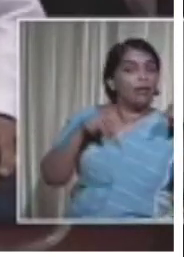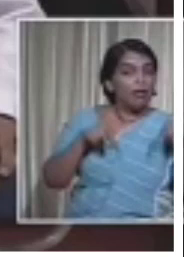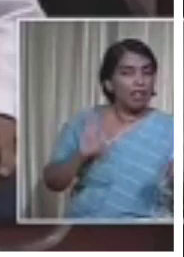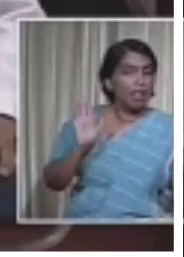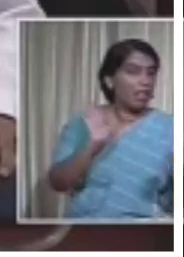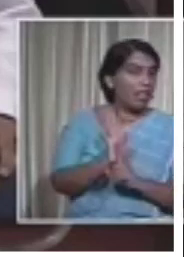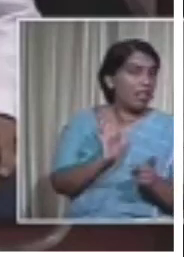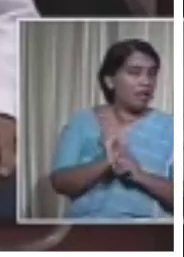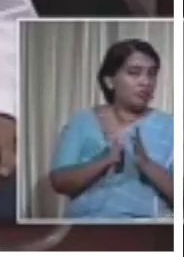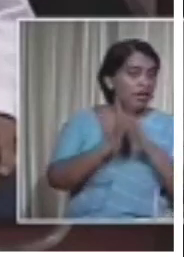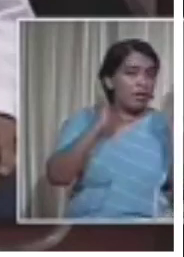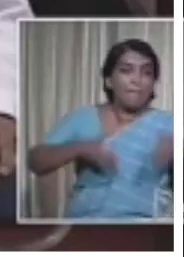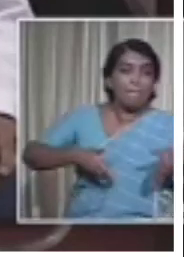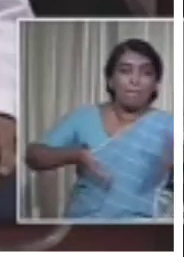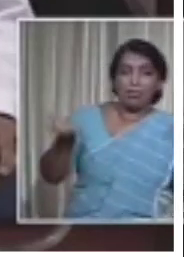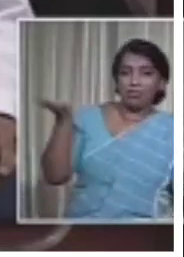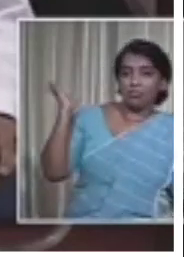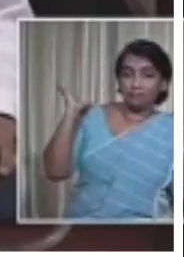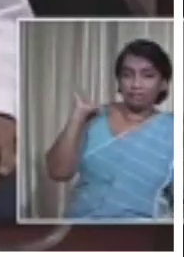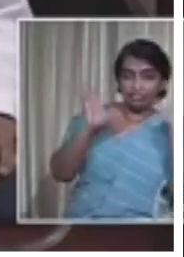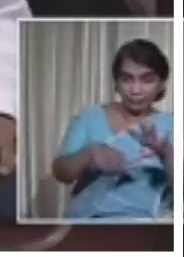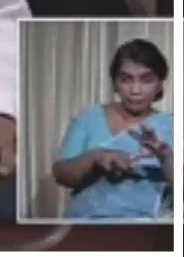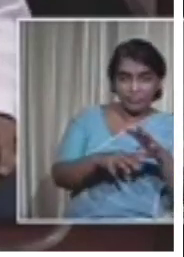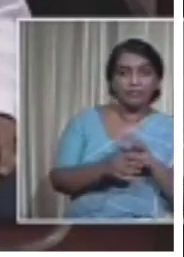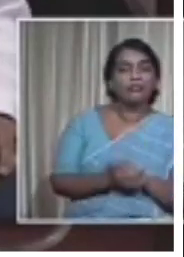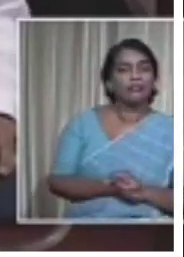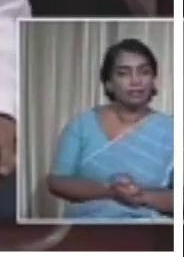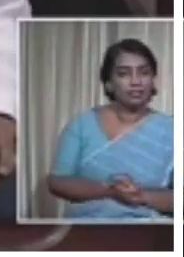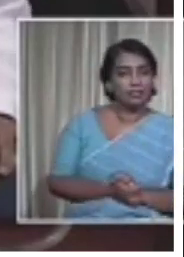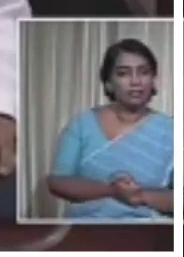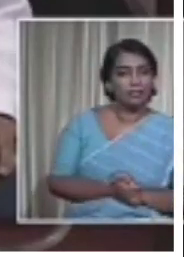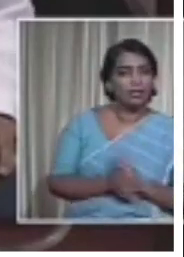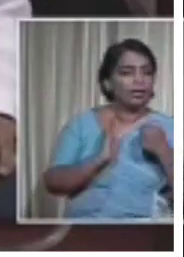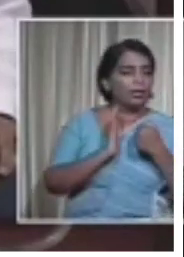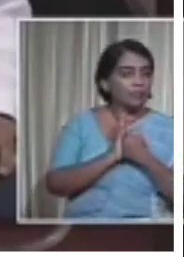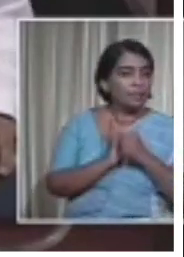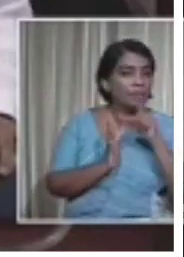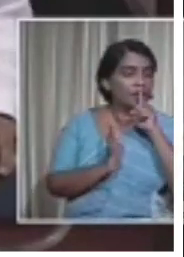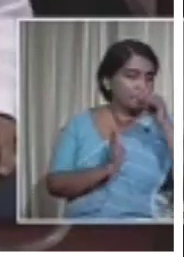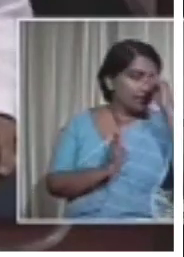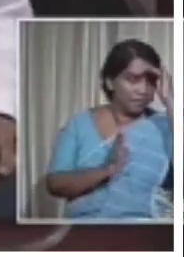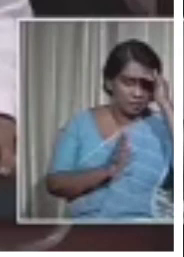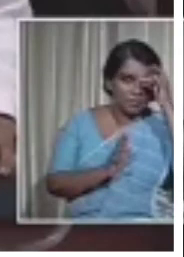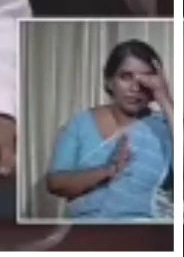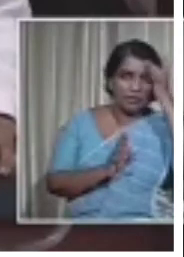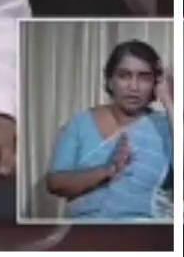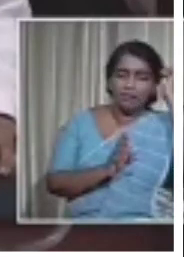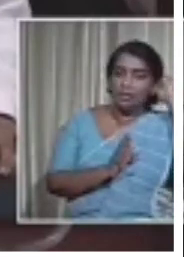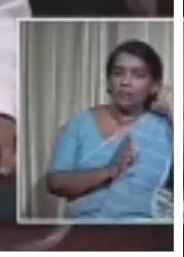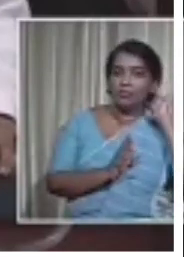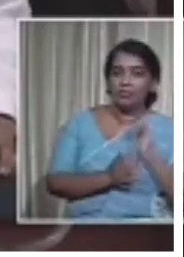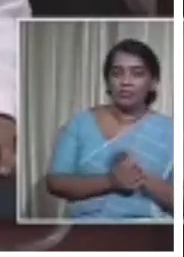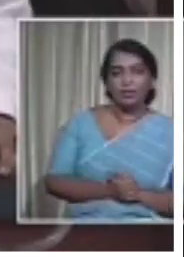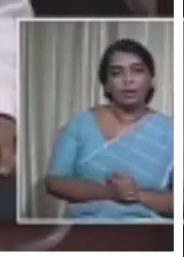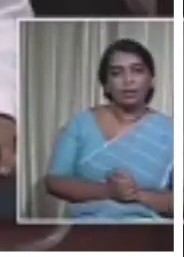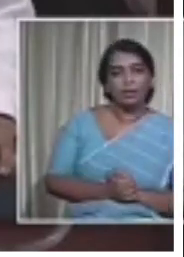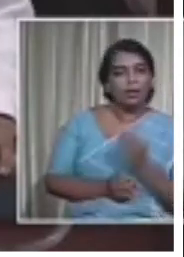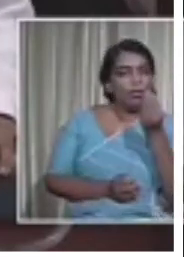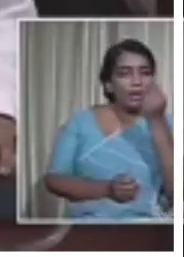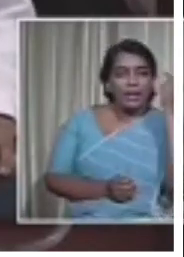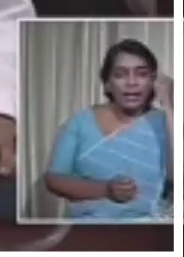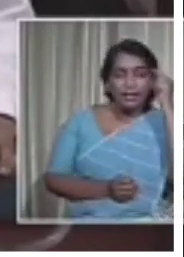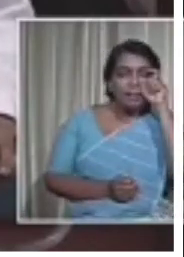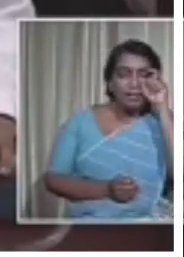வலைதளங்களை முடக்குவதாலோ மக்கள் புரட்சியை தடுக்க முடியாது. மக்கள் தற்போது இந்த ஆட்சிக்கு எதிராக வெளியே வந்துவிட்டார்கள். நாடாளுமன்றம்